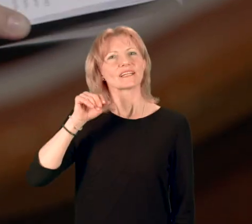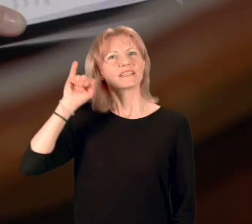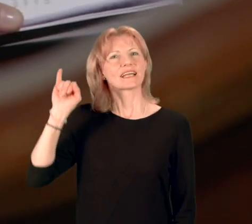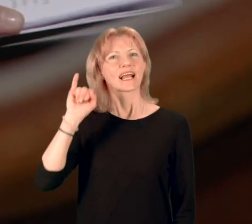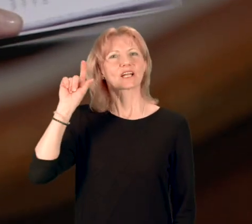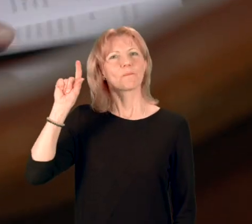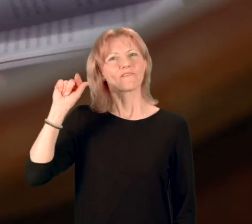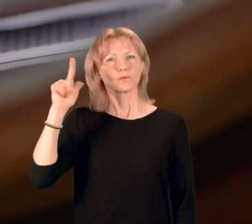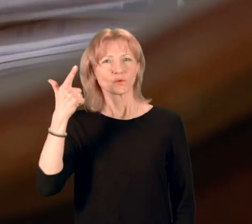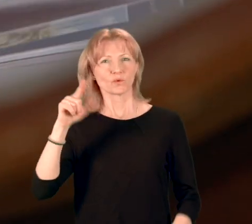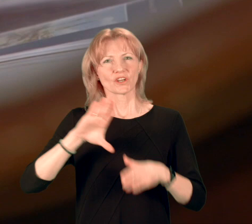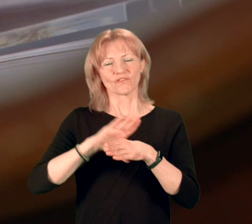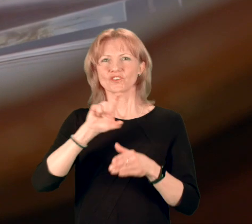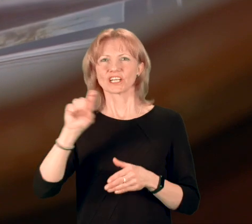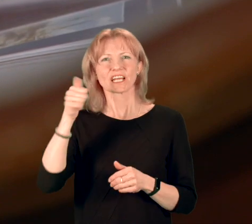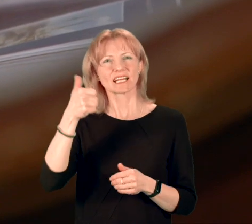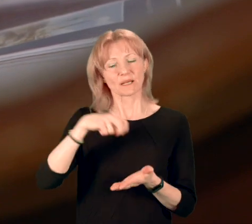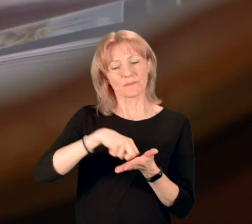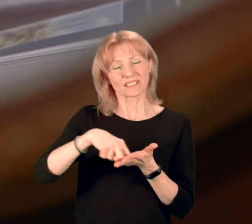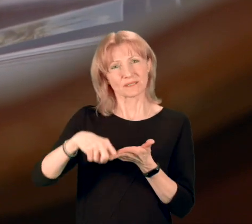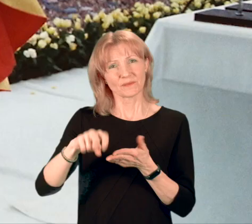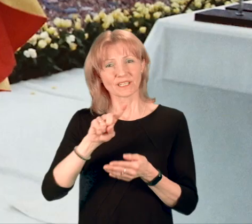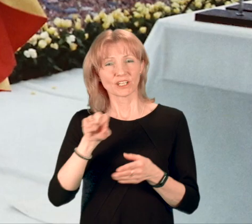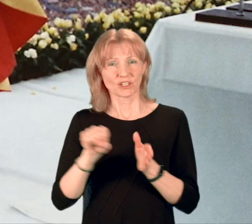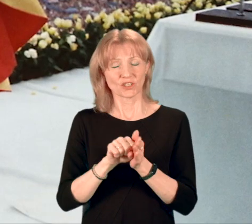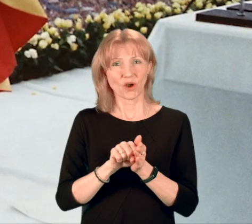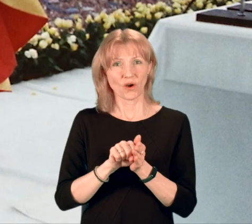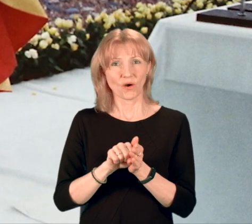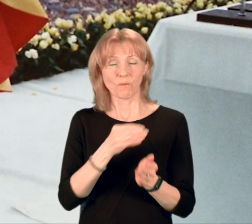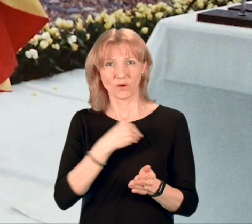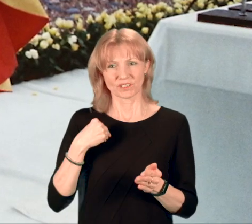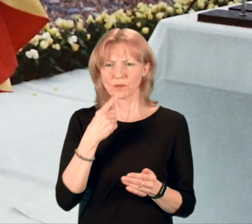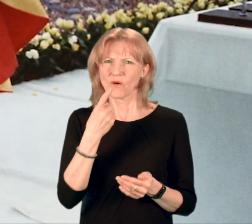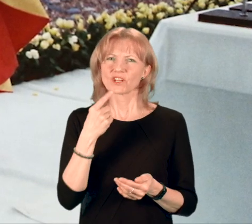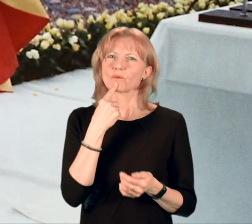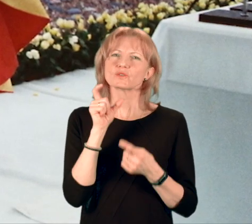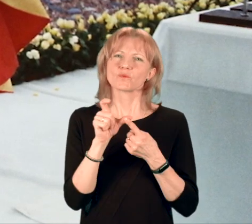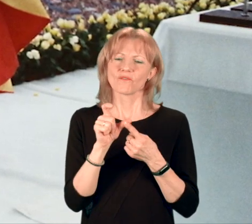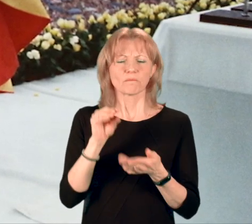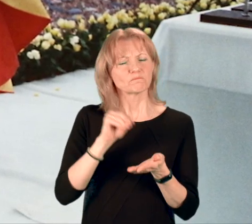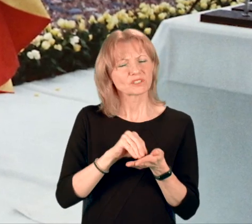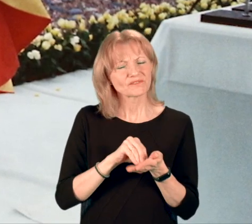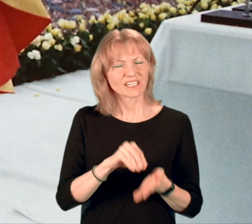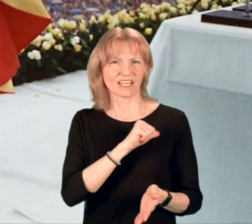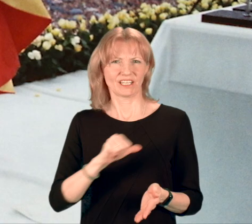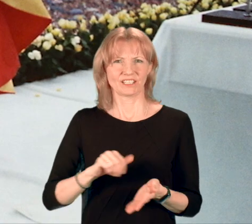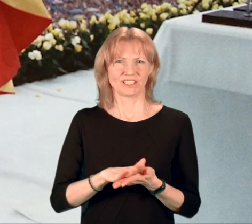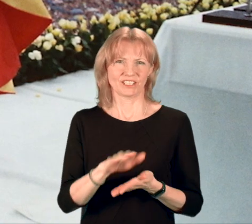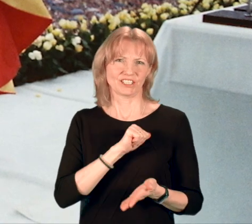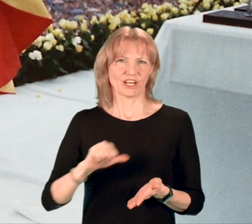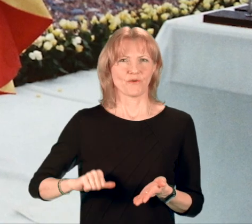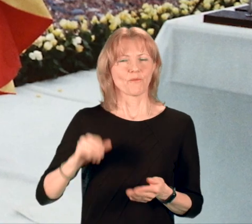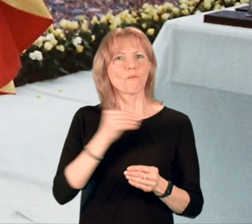Święty Jan Paweł II w czasie jednej z pielgrzymek do Ojczyzny wypowiedział następujące słowa. Przyzwyczaili się